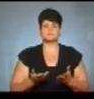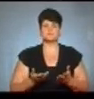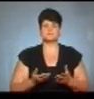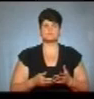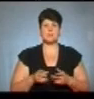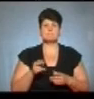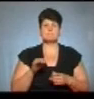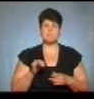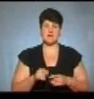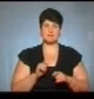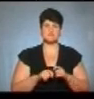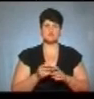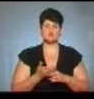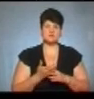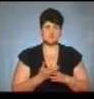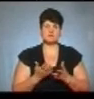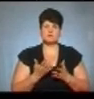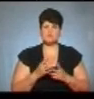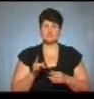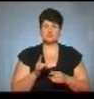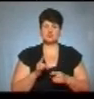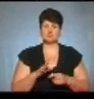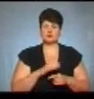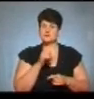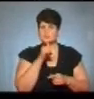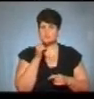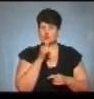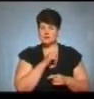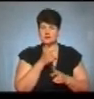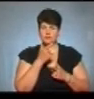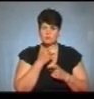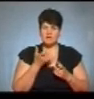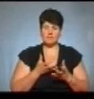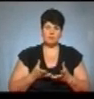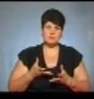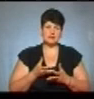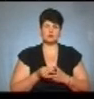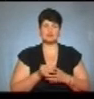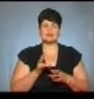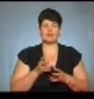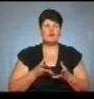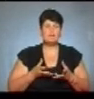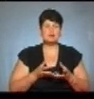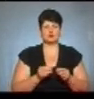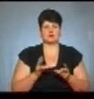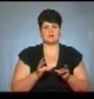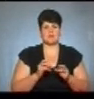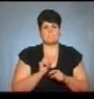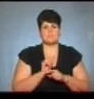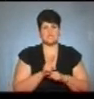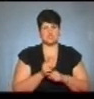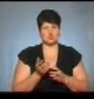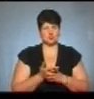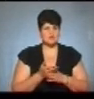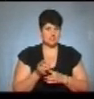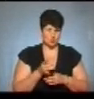при перевірці субсидій встановлено, що була прихована інформація, яка вплинула на призначення і на розмір субсидій. І